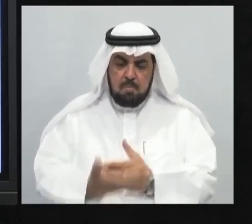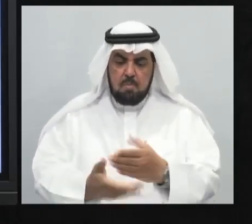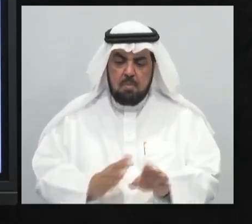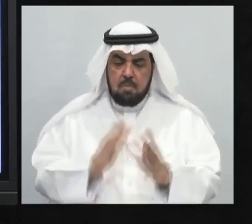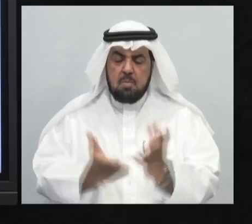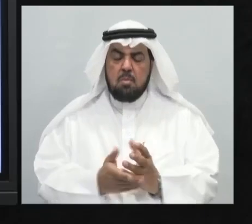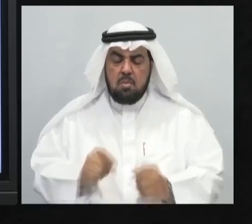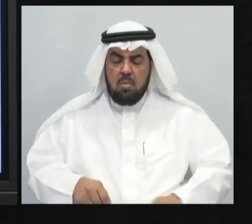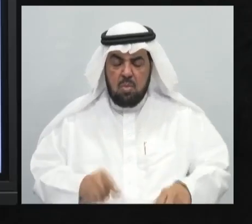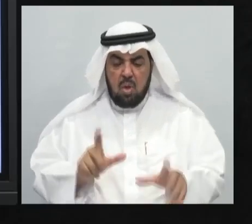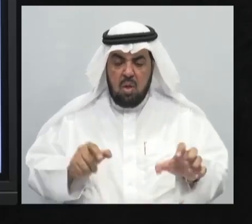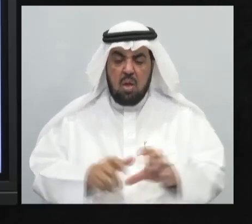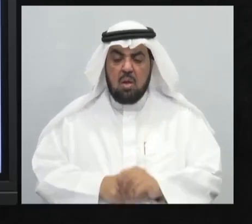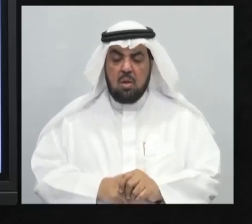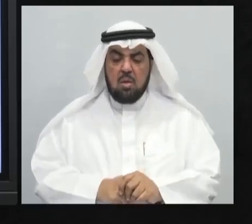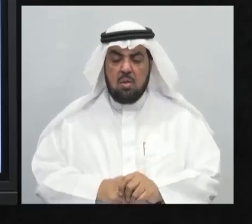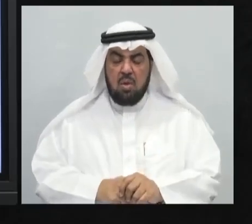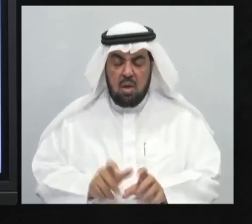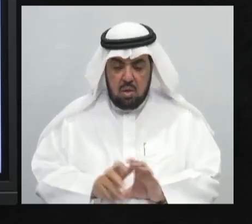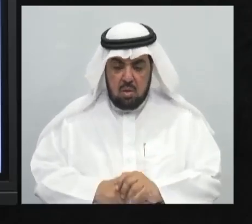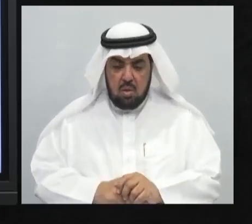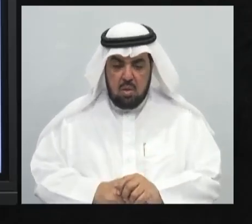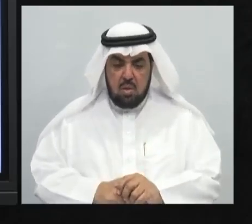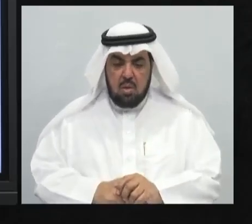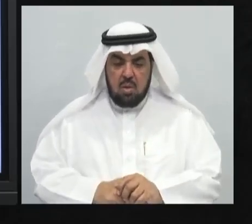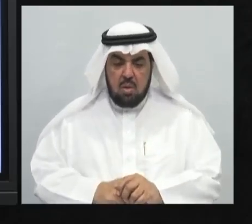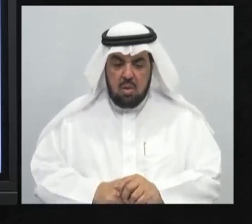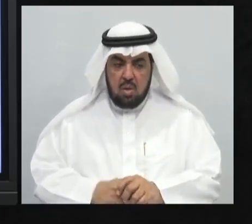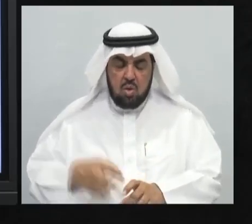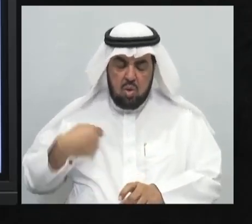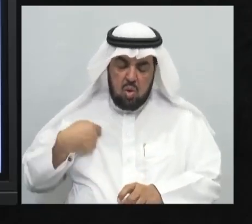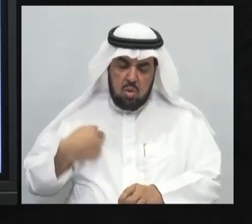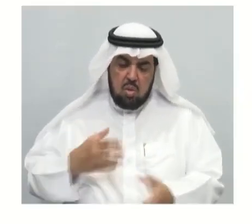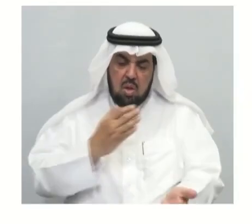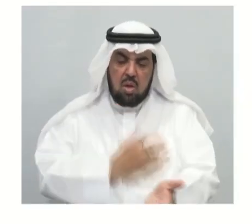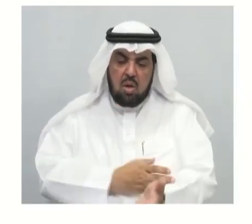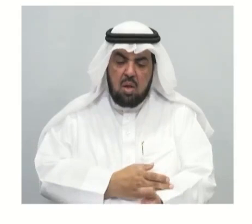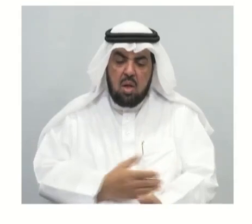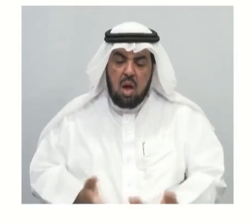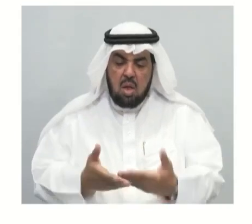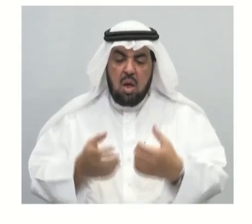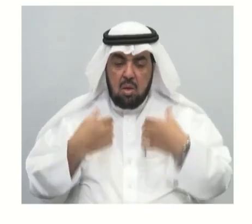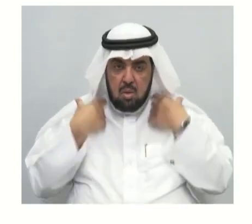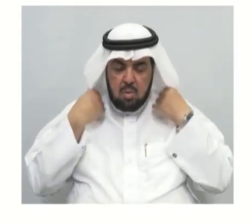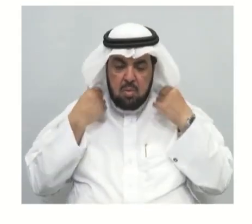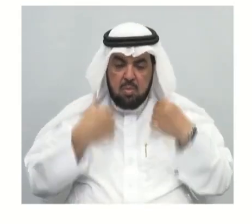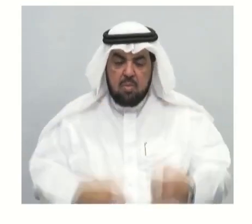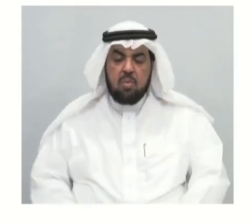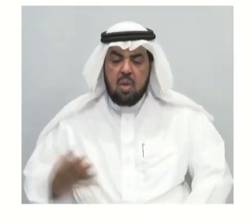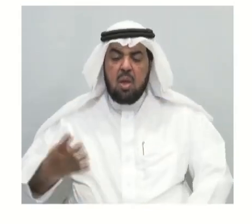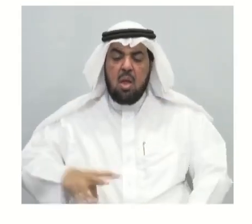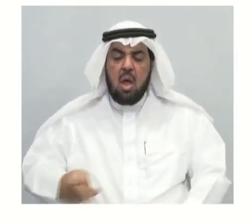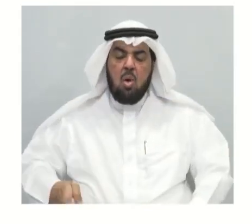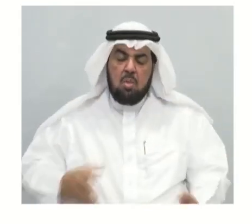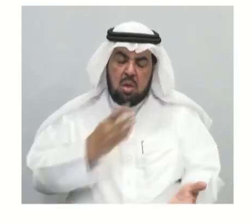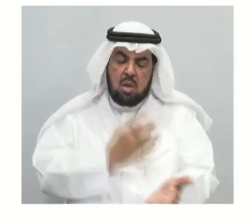القسم في هذا الاسبوع فقط فهذه تسمى تقارير التقدم اذا هذه الاربع